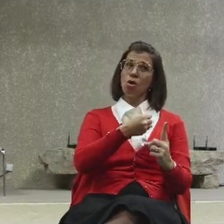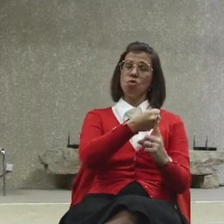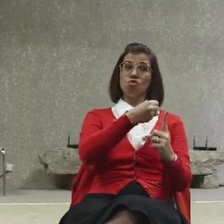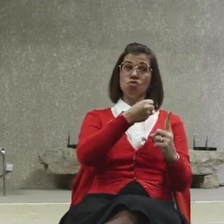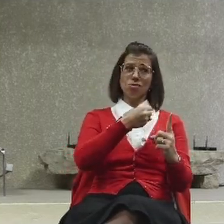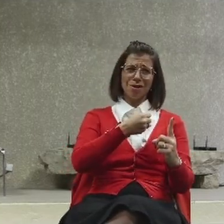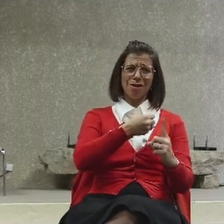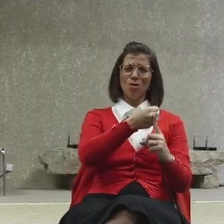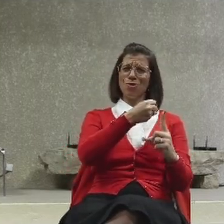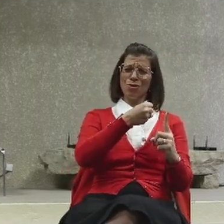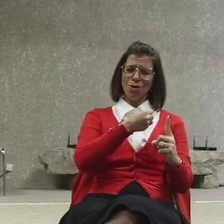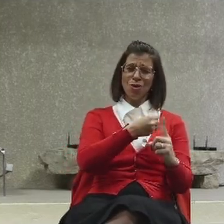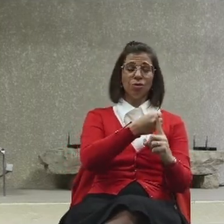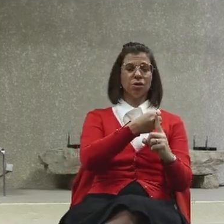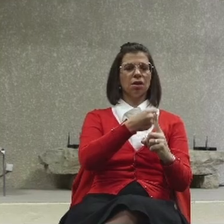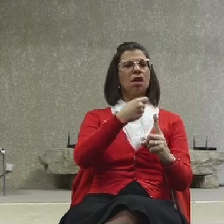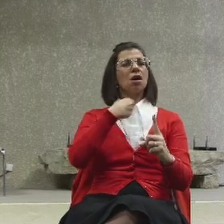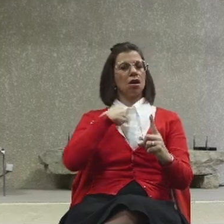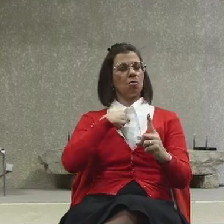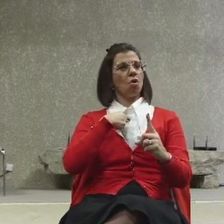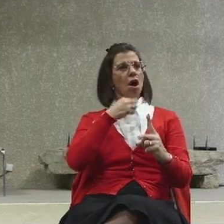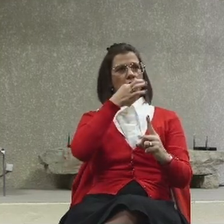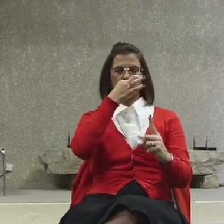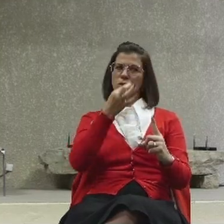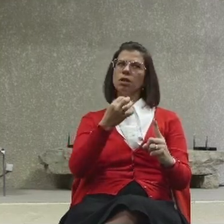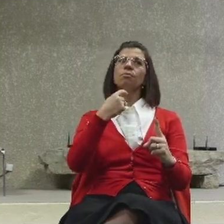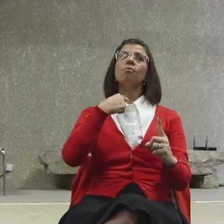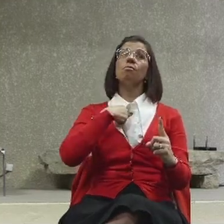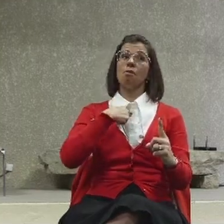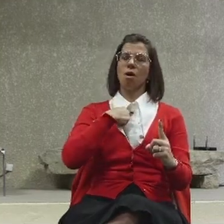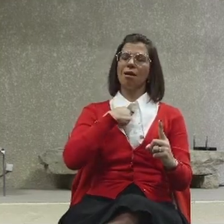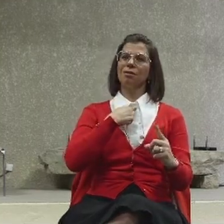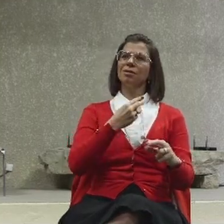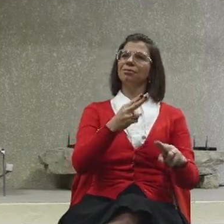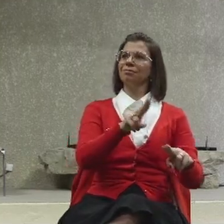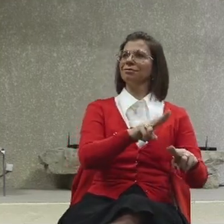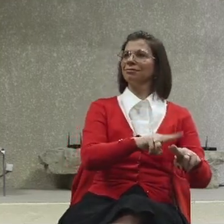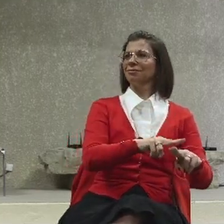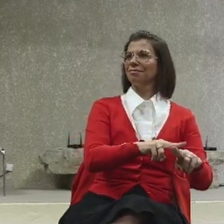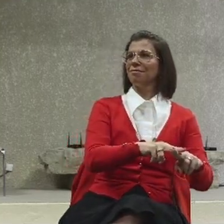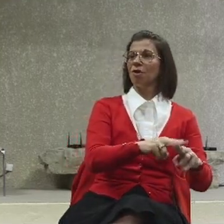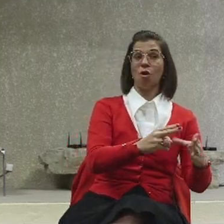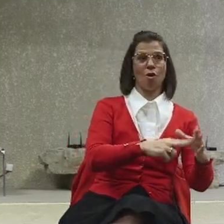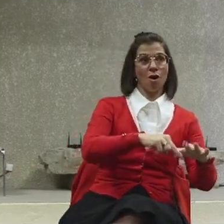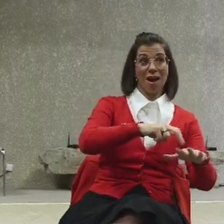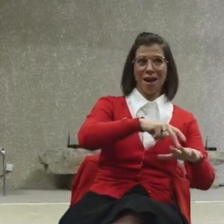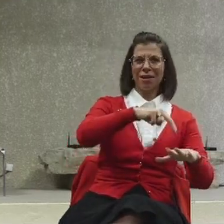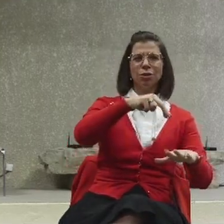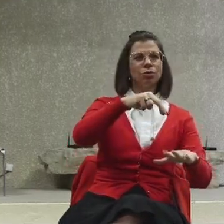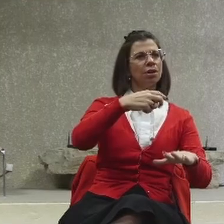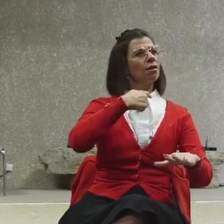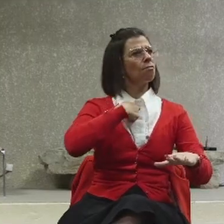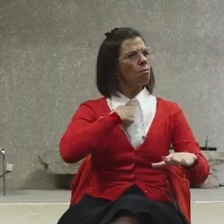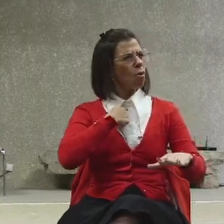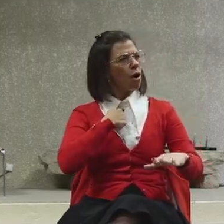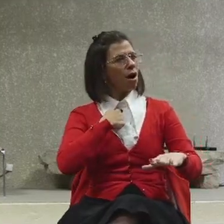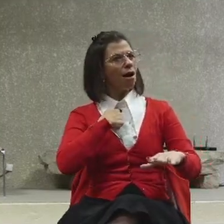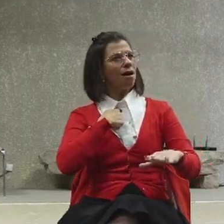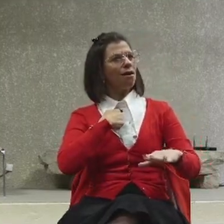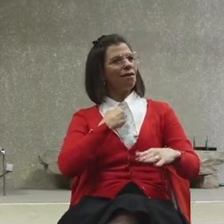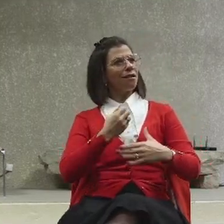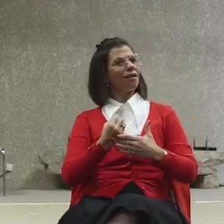le Saint-Esprit. Il est l'Esprit de gloire, l'Esprit de sagesse, de révélation. Il est l'Esprit de Dieu, l'Esprit Saint. Il est l'Esprit